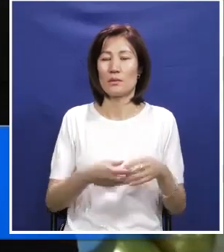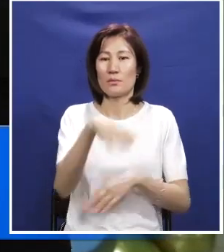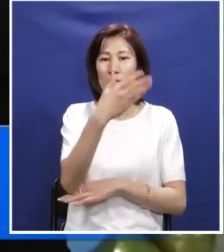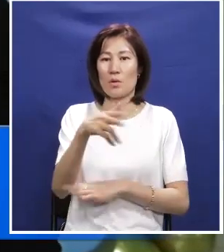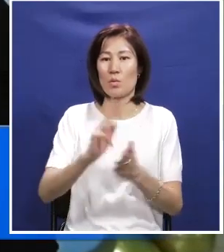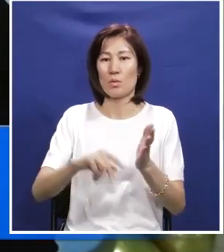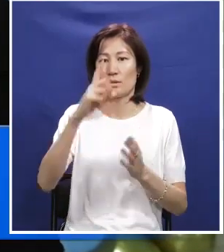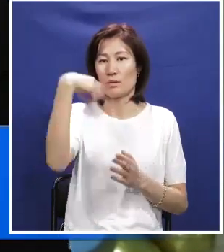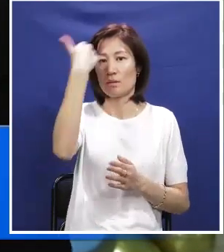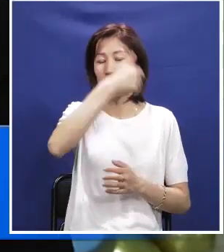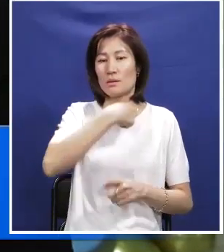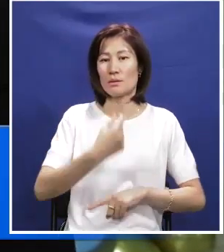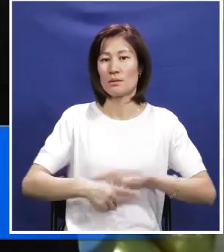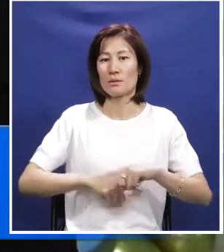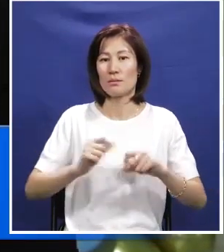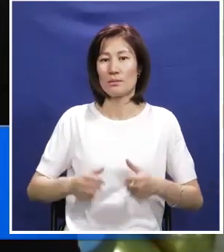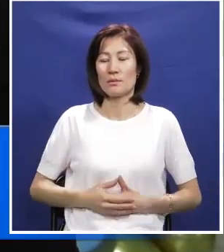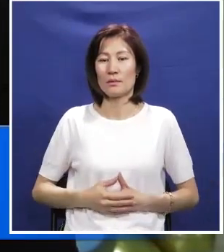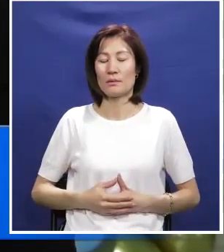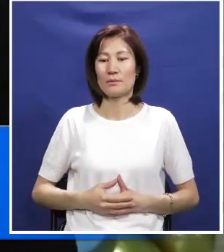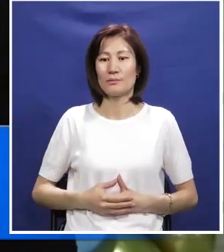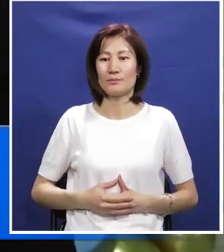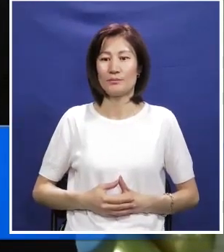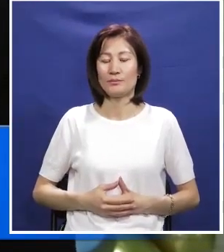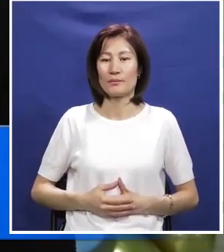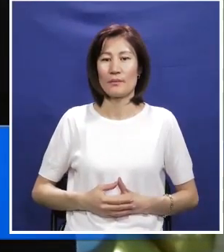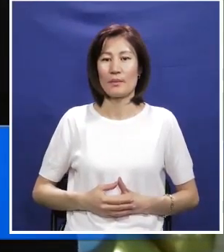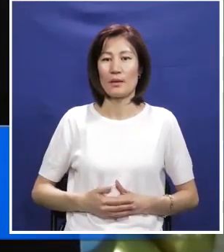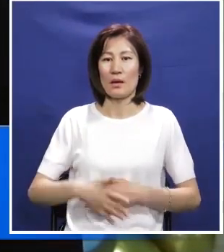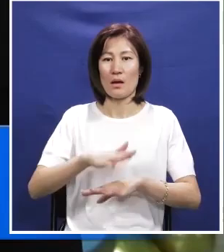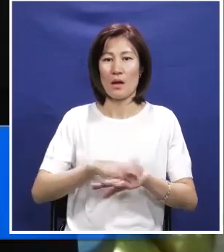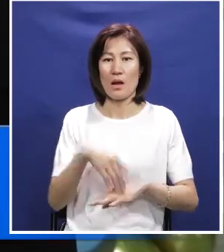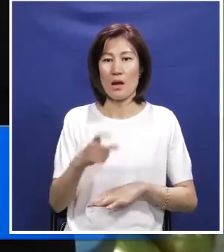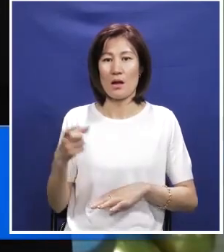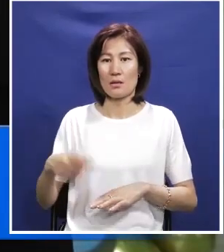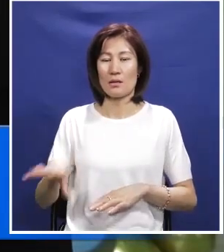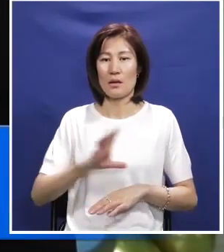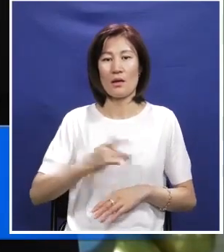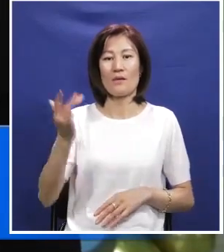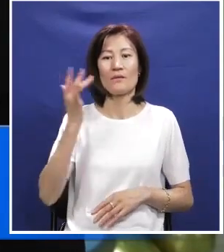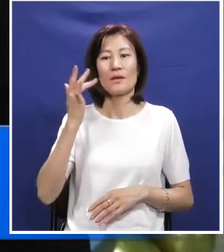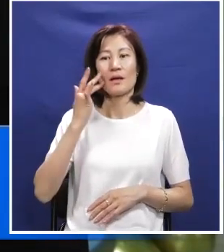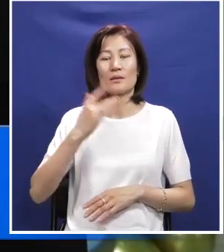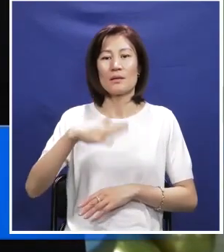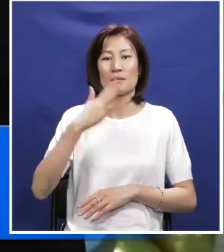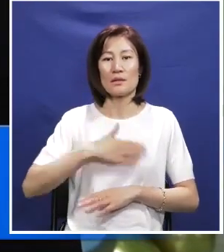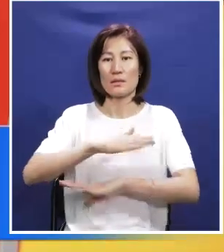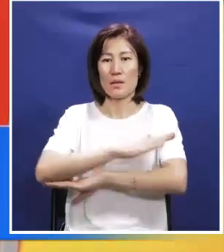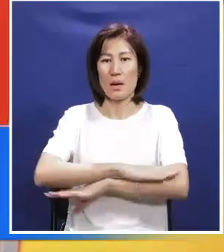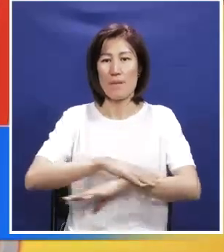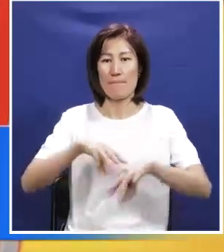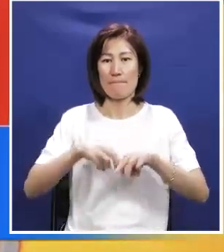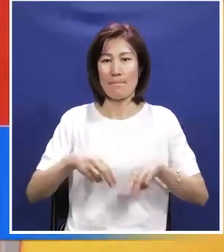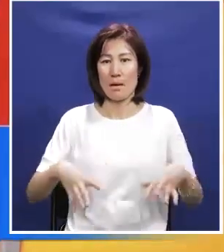еліміздің 30 жылдығына байланысты істеп жатырмыз. Халқымызға еліміз әрқашан тыныш болсын,